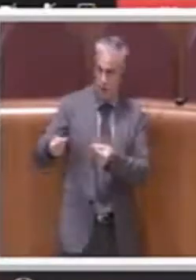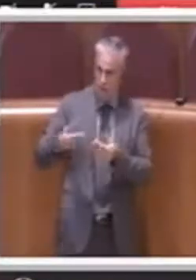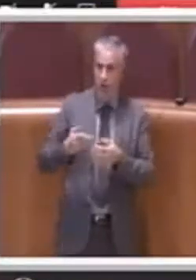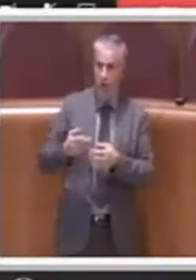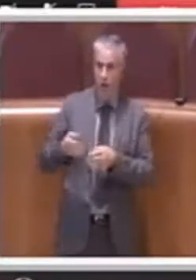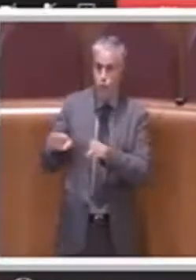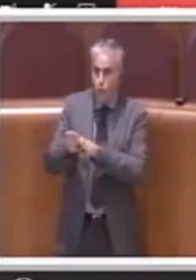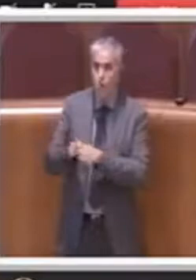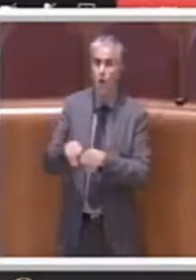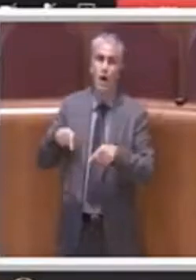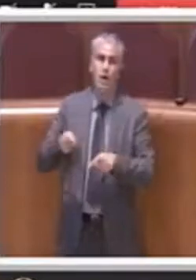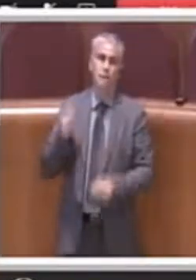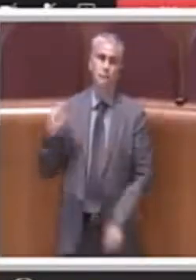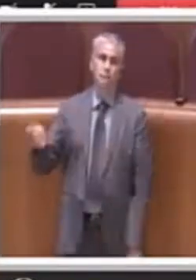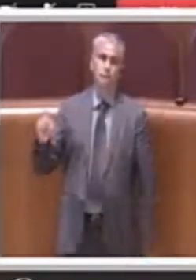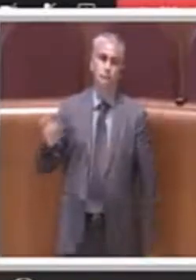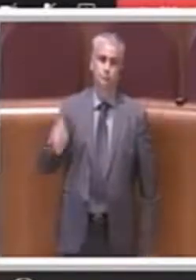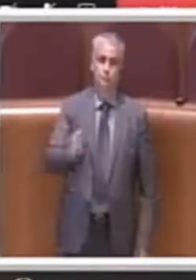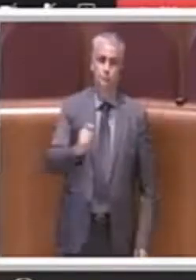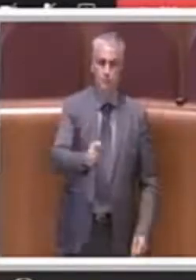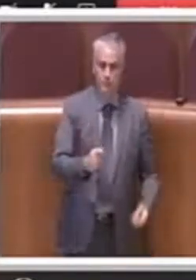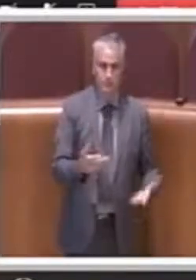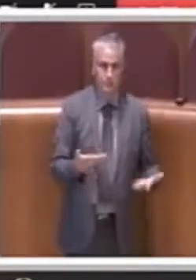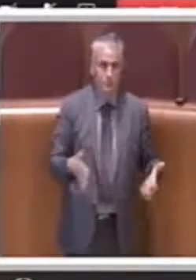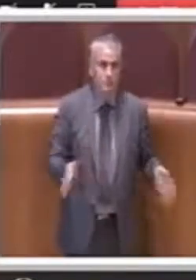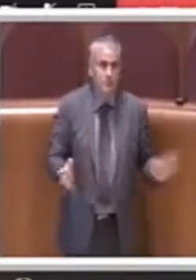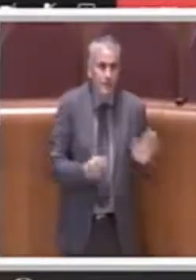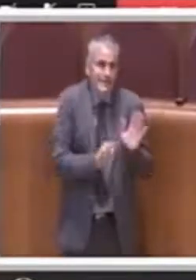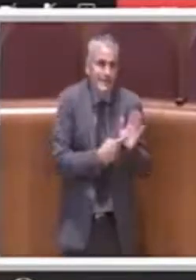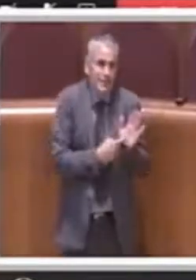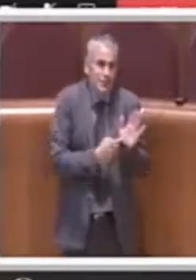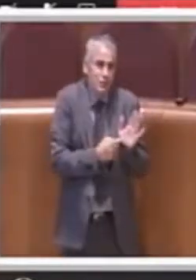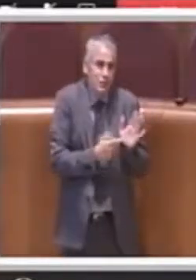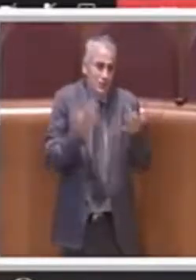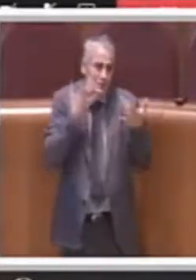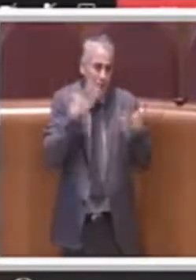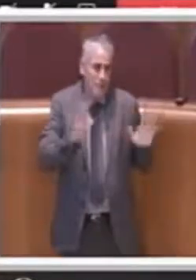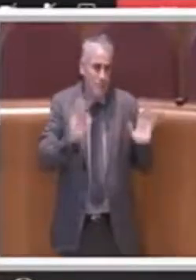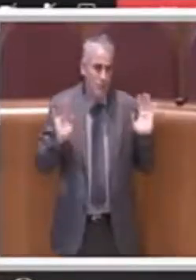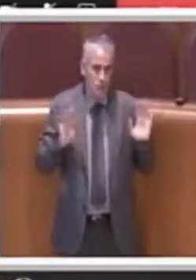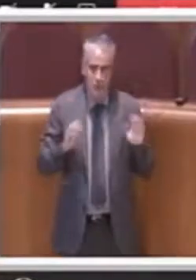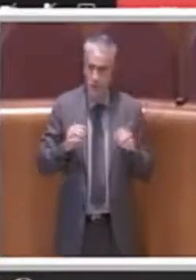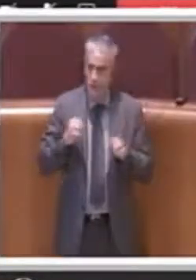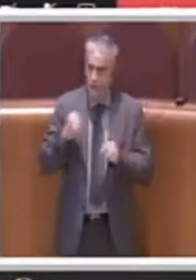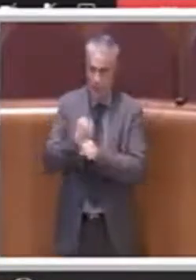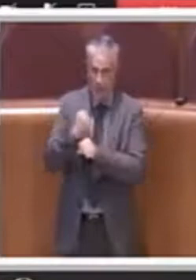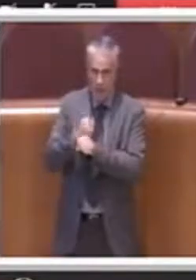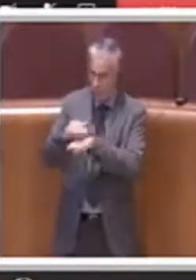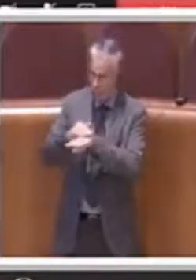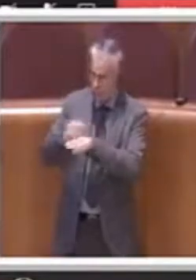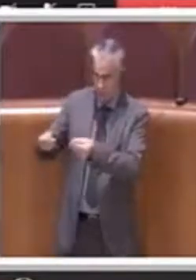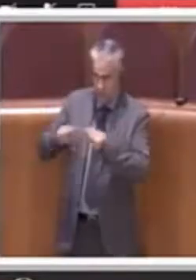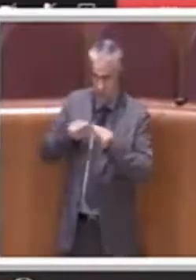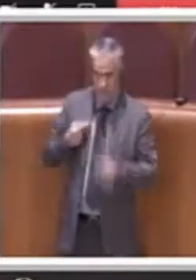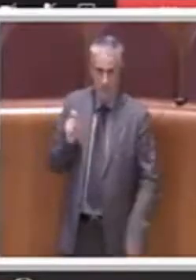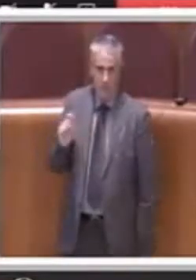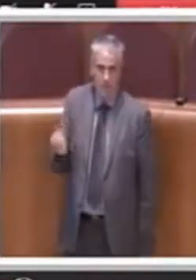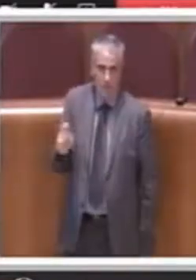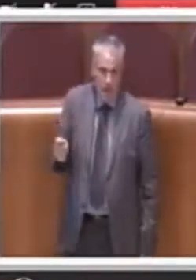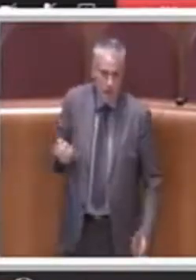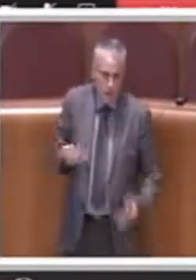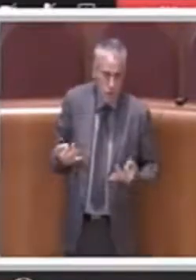Questo è diritto spicciolo quando si fa una prestazione, la controprestazione è il pagamento